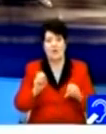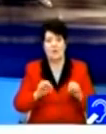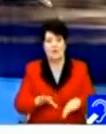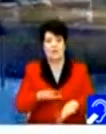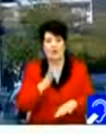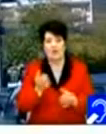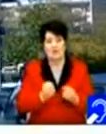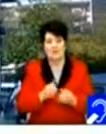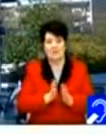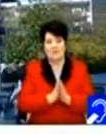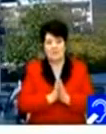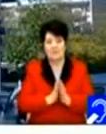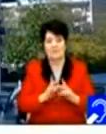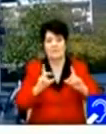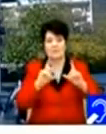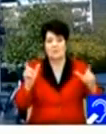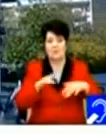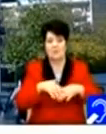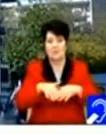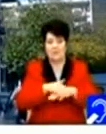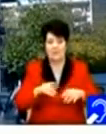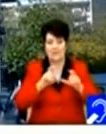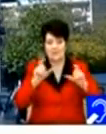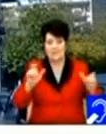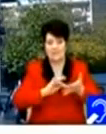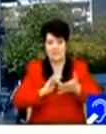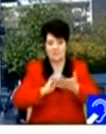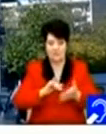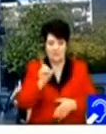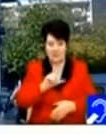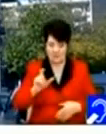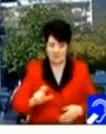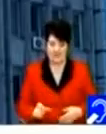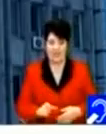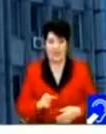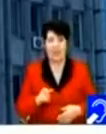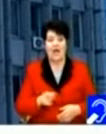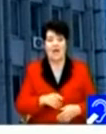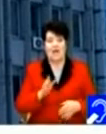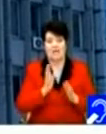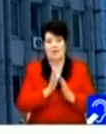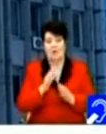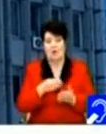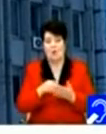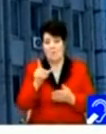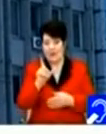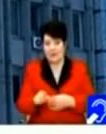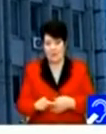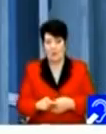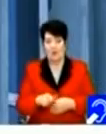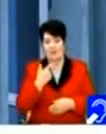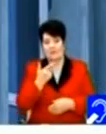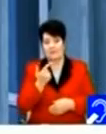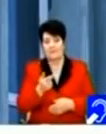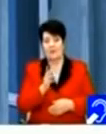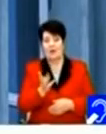fost luată în urma solicitărilor de la instituții publice, agenții de turism sau cetățeni. Banca Centrală solicită cumpărătorilor să indice cantitățile pe